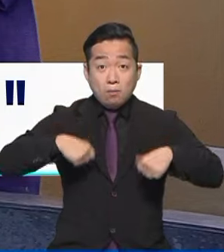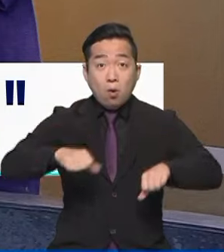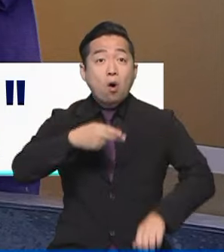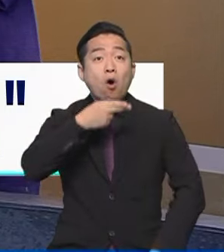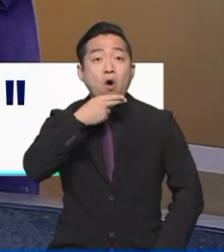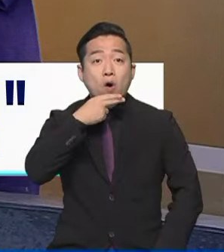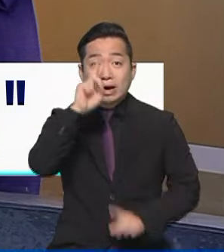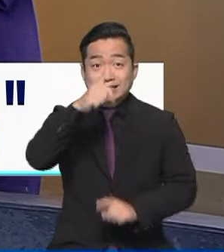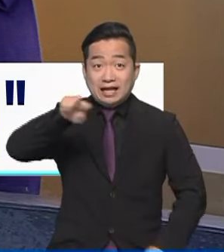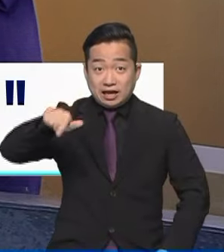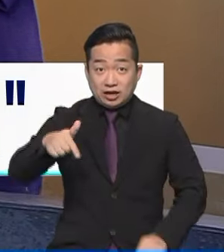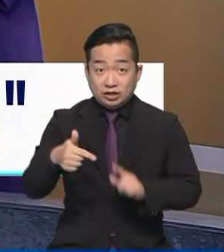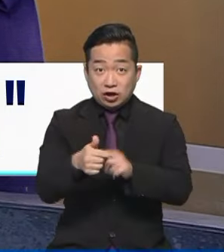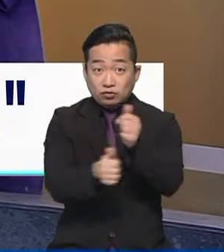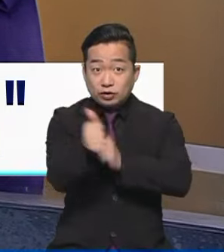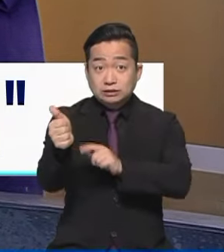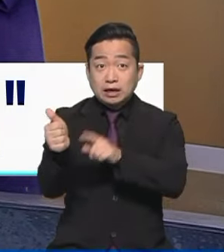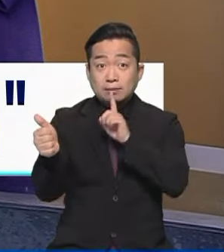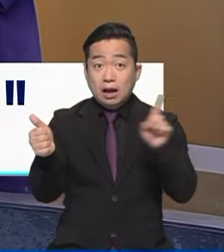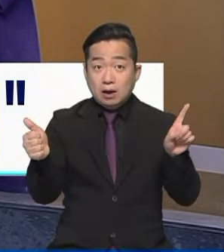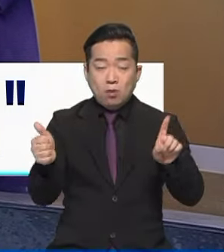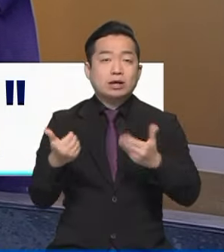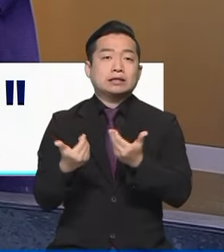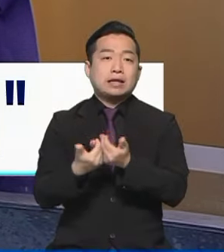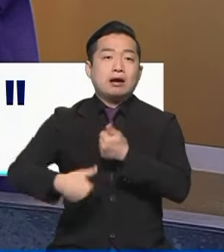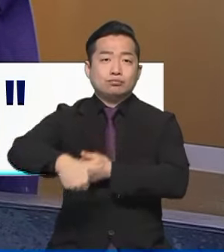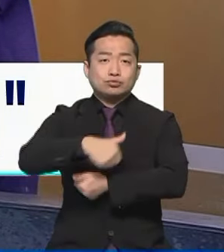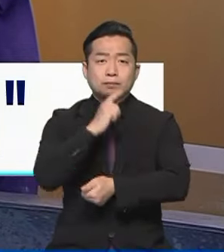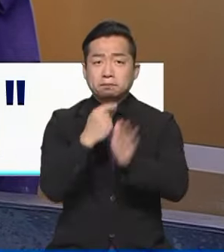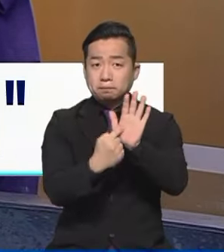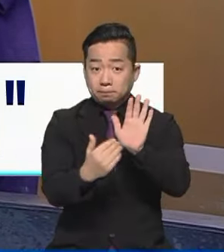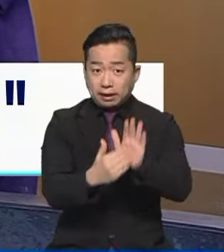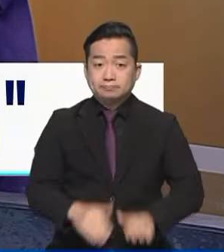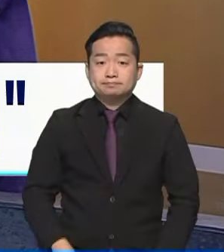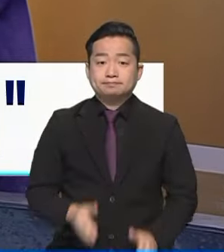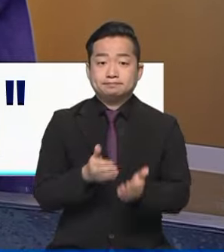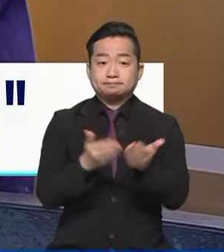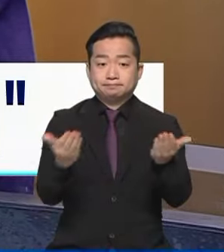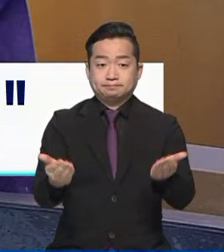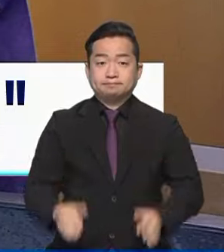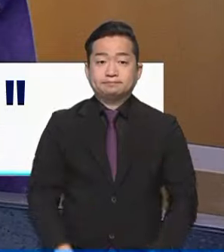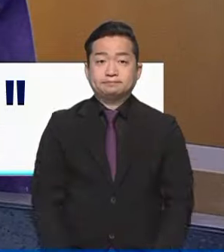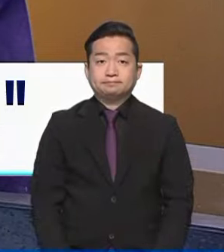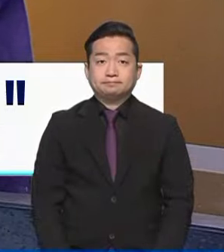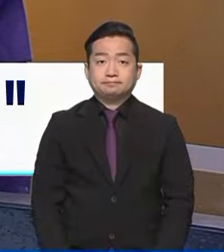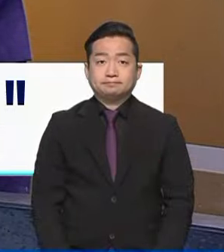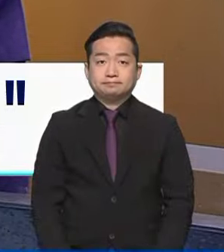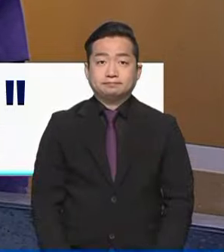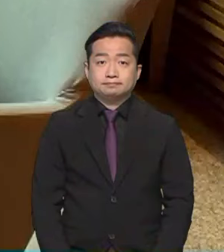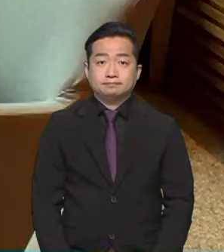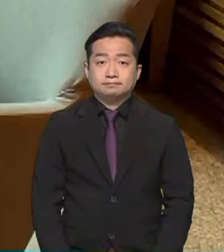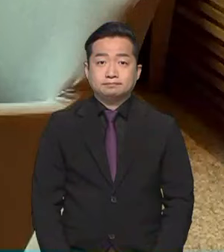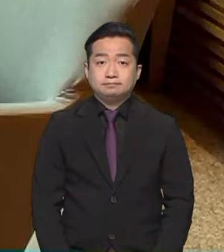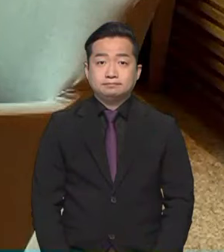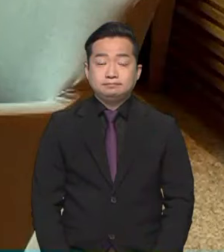새로운미래 인재영입위원장은 다소 달라진 기류를 내비쳤습니다. 박창근 기자입니다.